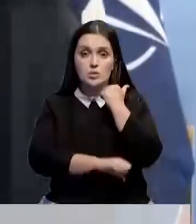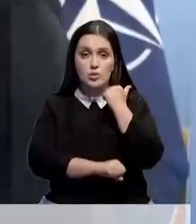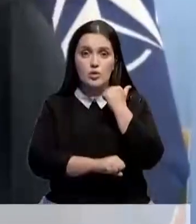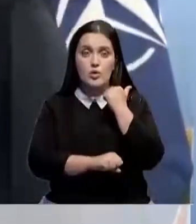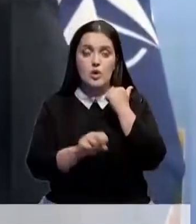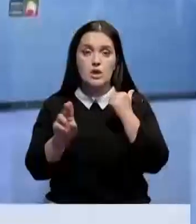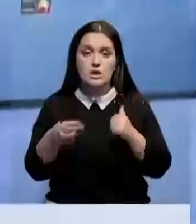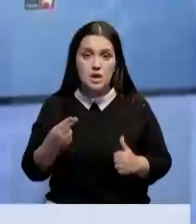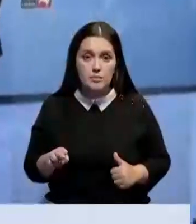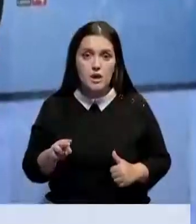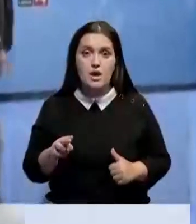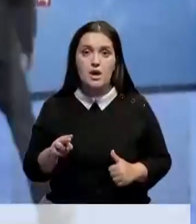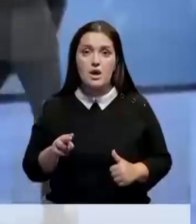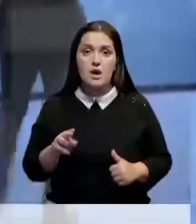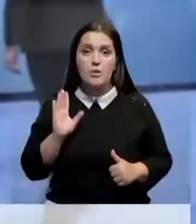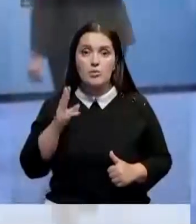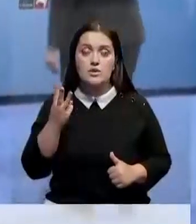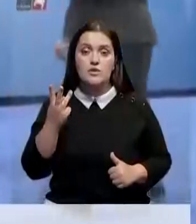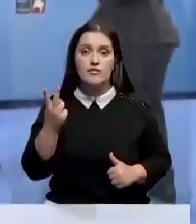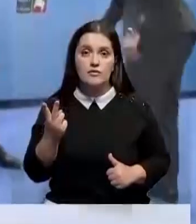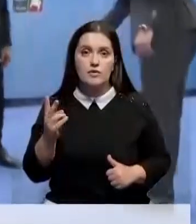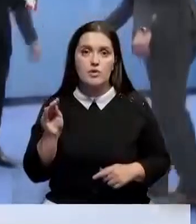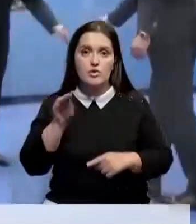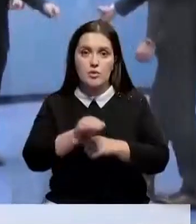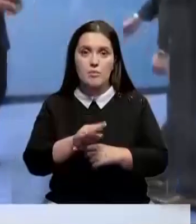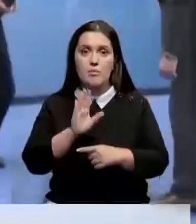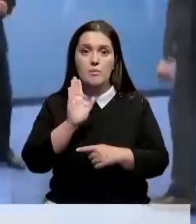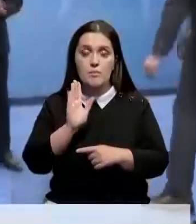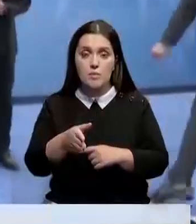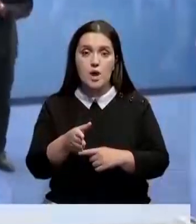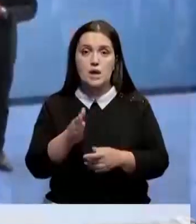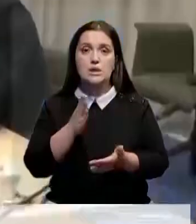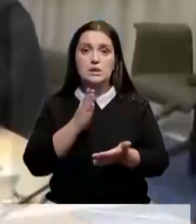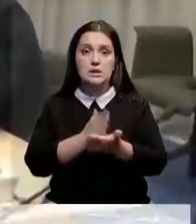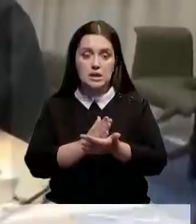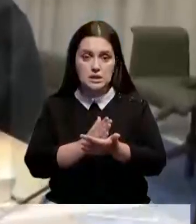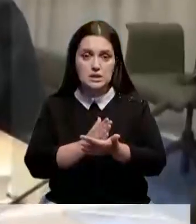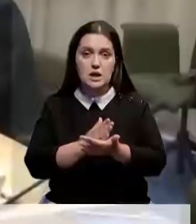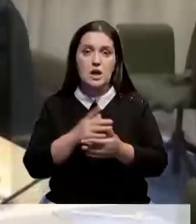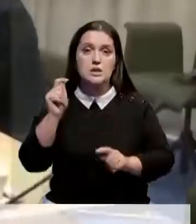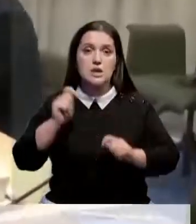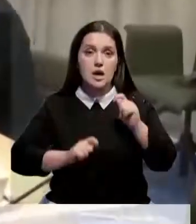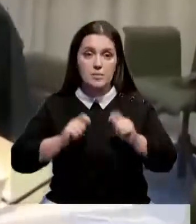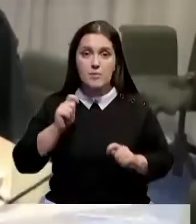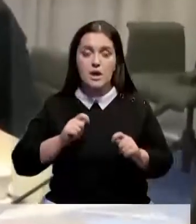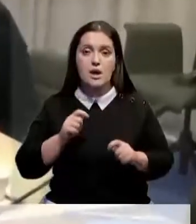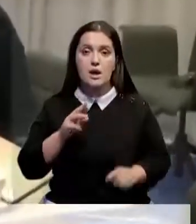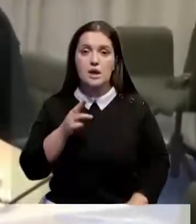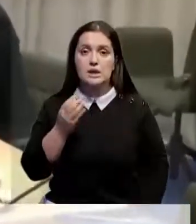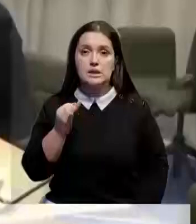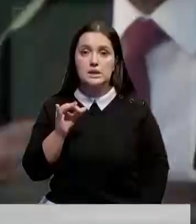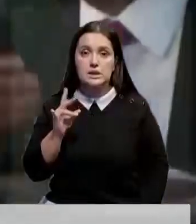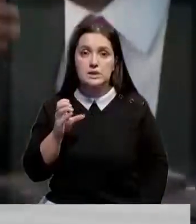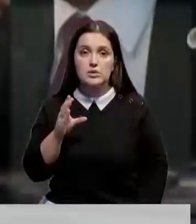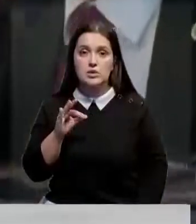концу года у штаб-квартиры НАТО появится 32-й флаг. Прогресс действительно наметился. Накануне саммита генеральный секретарь